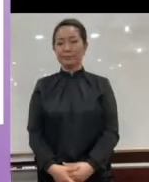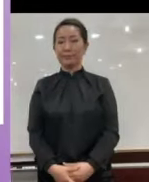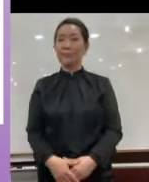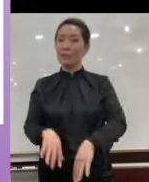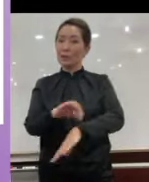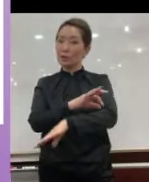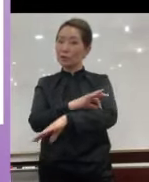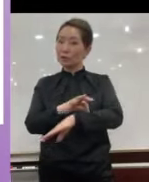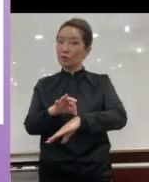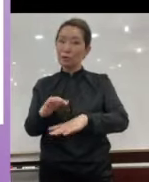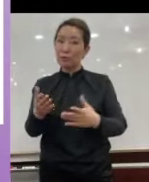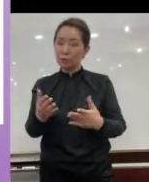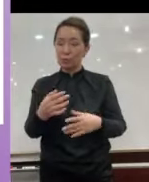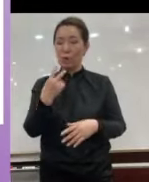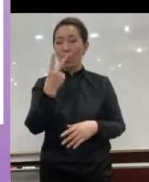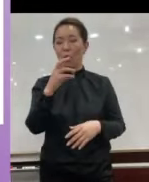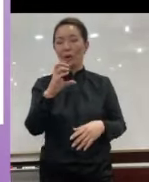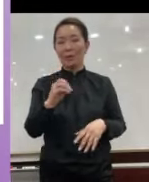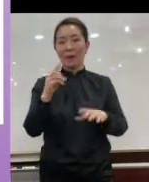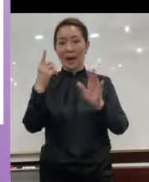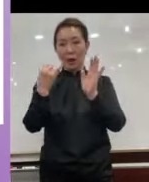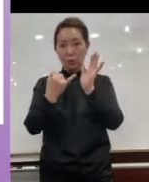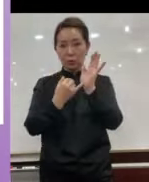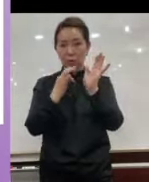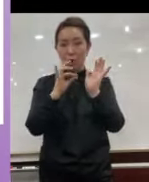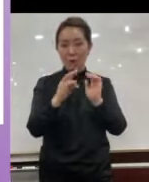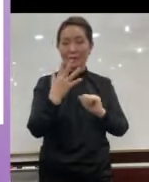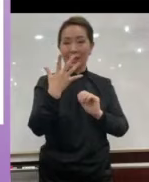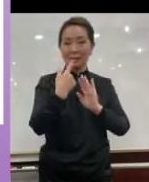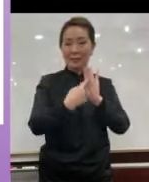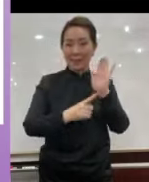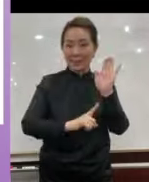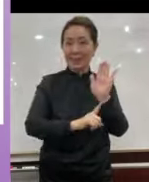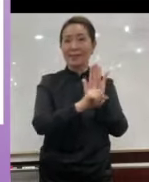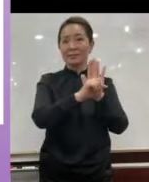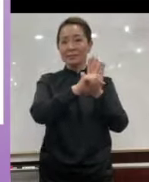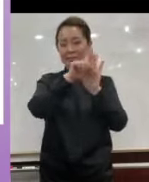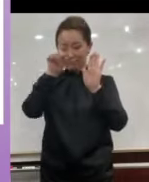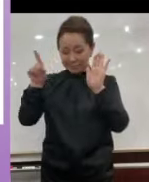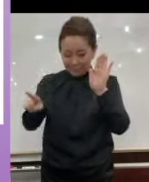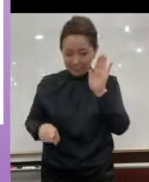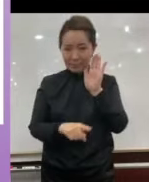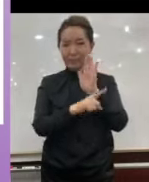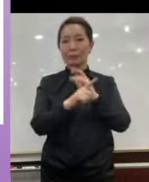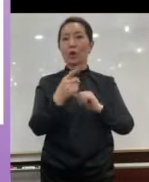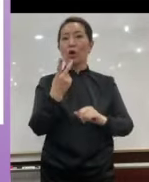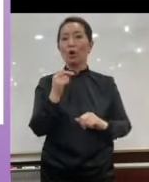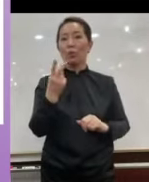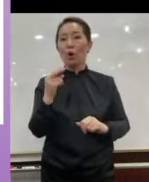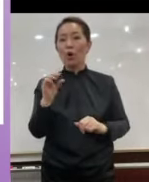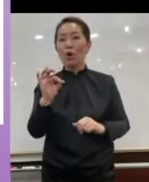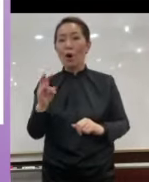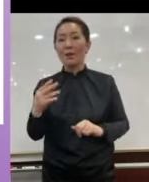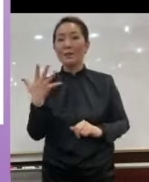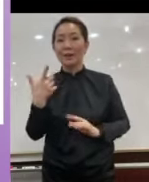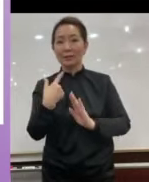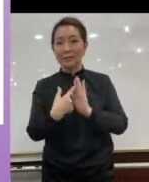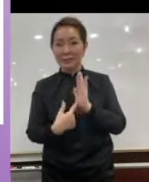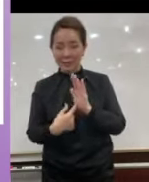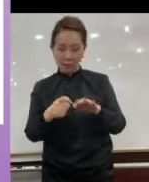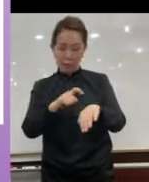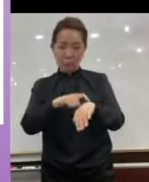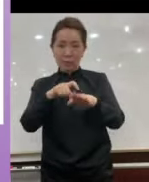төсөл маань 2016 оны 5 дугаар сараас эхэлсэн бөгөөд энэ жилийн 5 дугаар сар хүртэл 2020 оны 5 дугаар сар